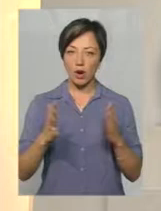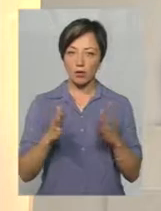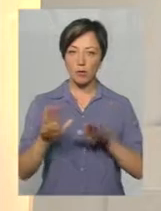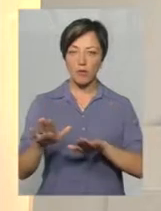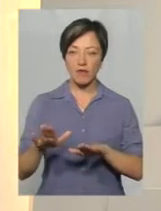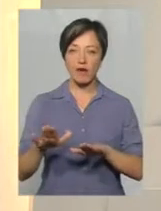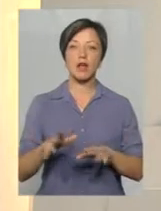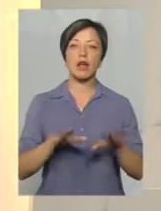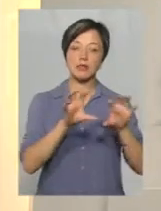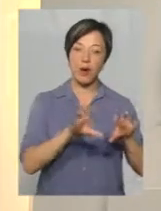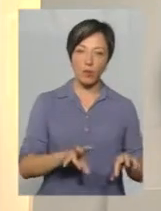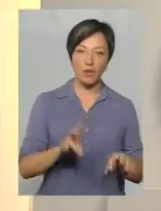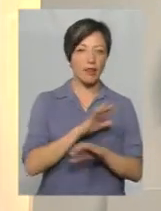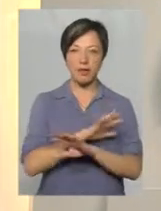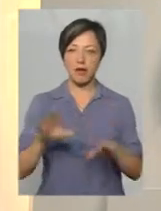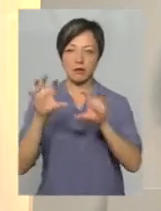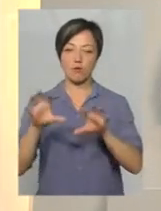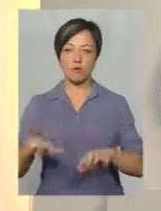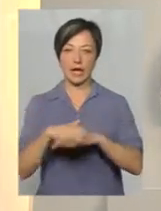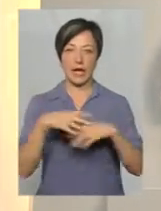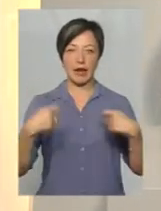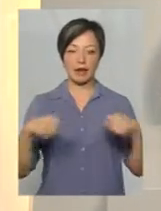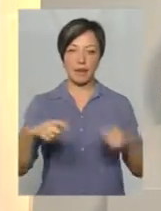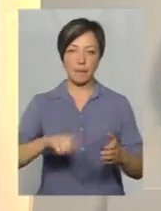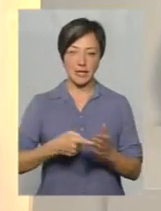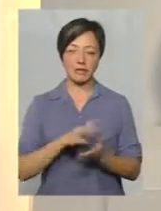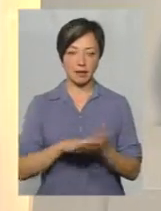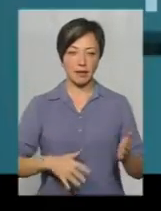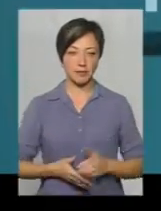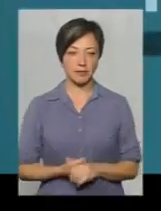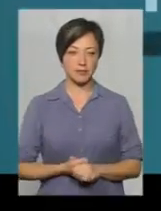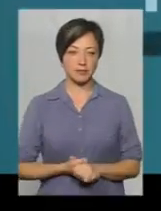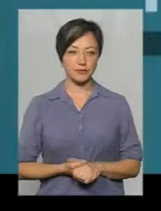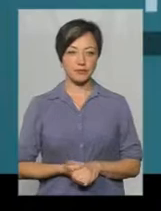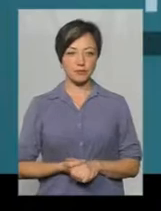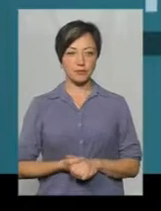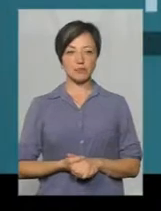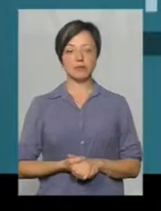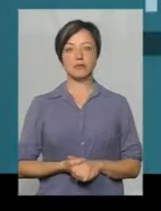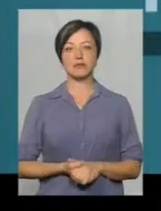побував на санкціонованих і несанкціонованих ринках міста. Про це у сюжеті.